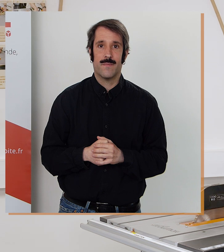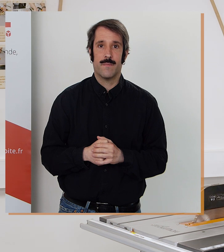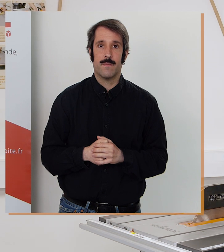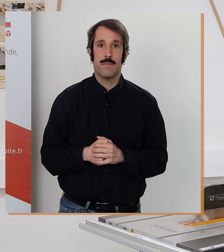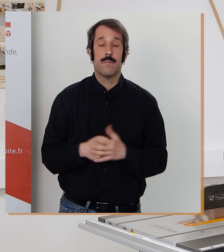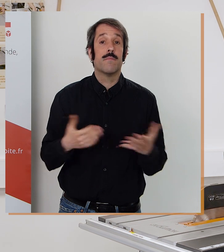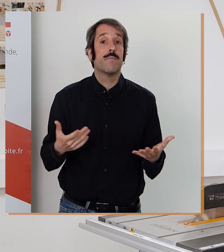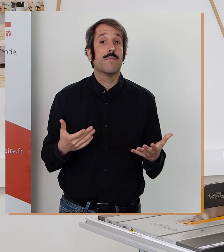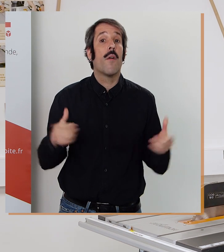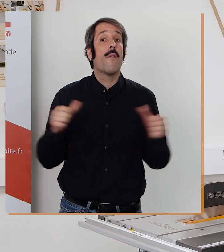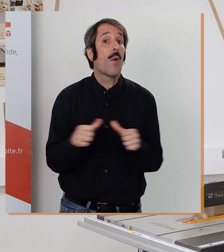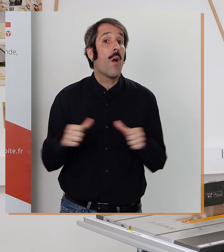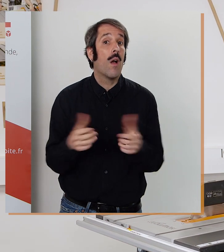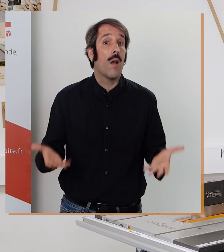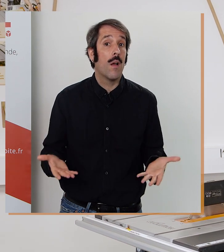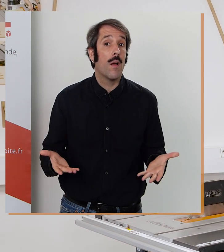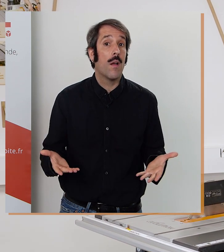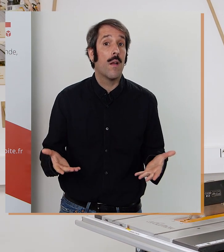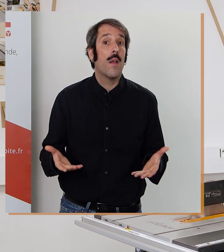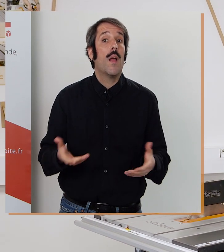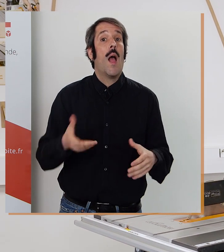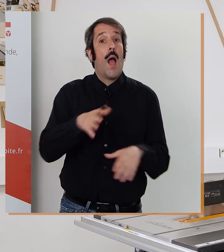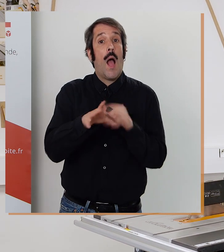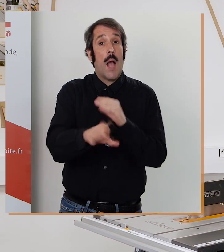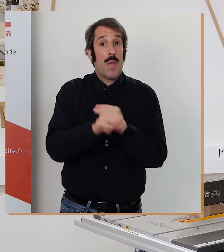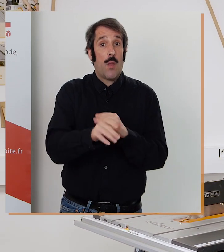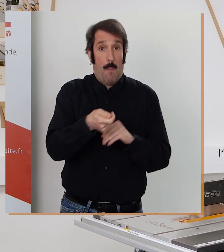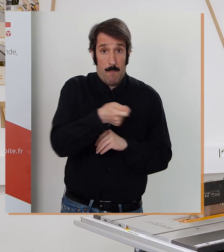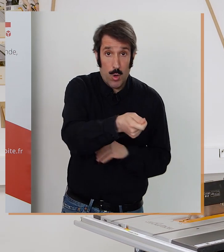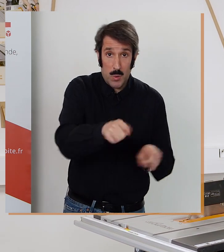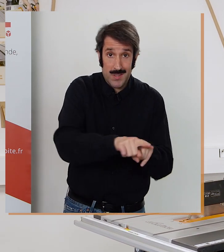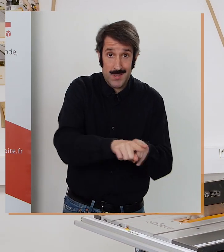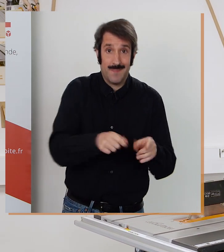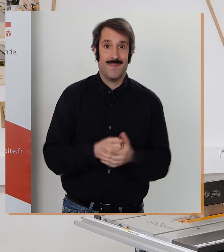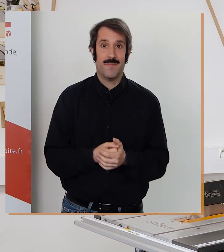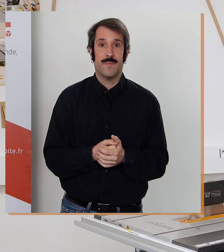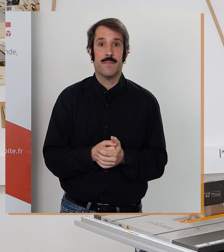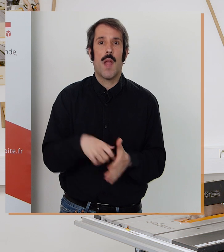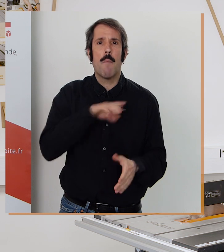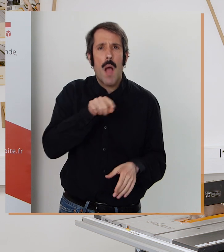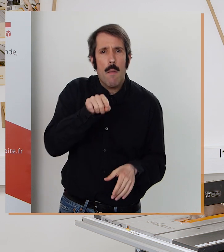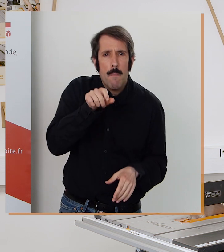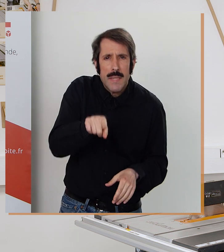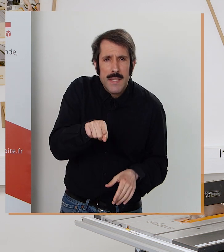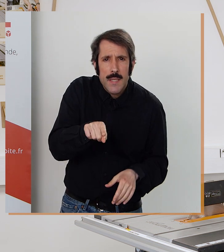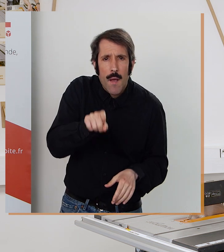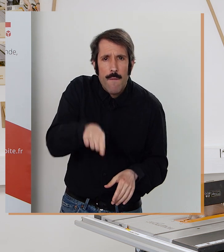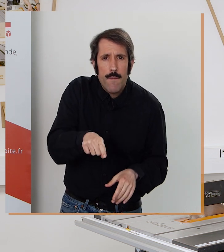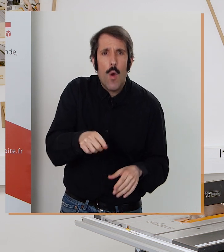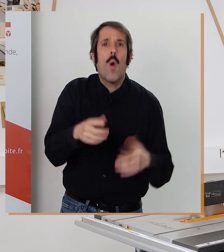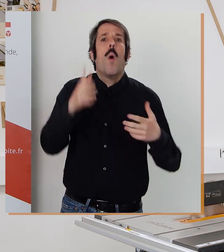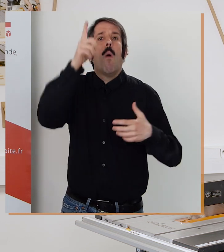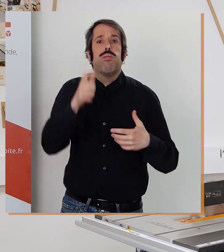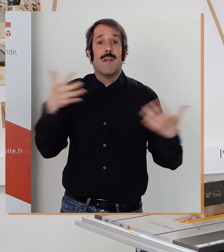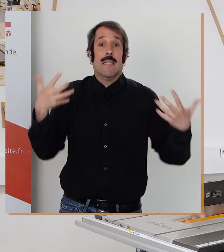Hop. Ensuite, il vous restera plus qu'à brancher l'aspirateur et par le biais de ce petit bouton,